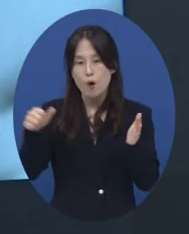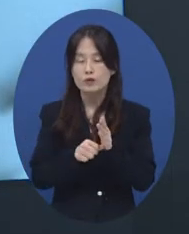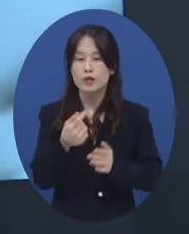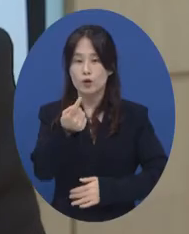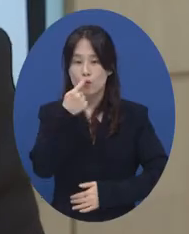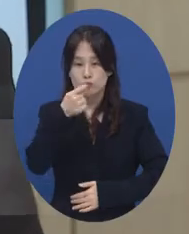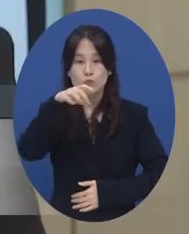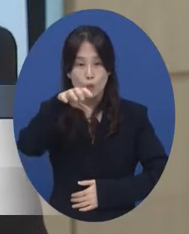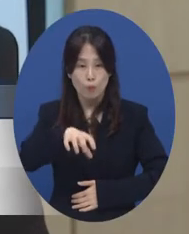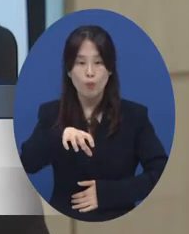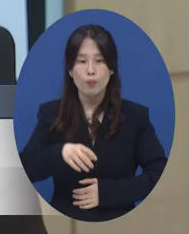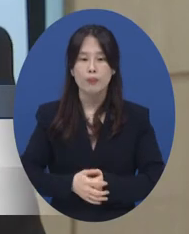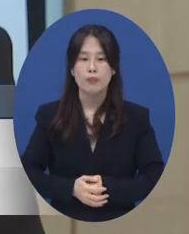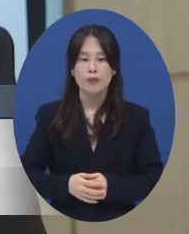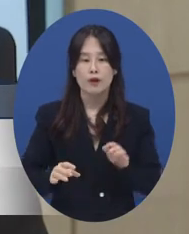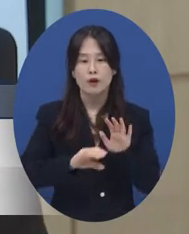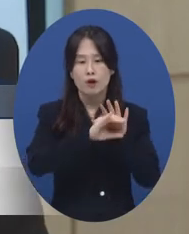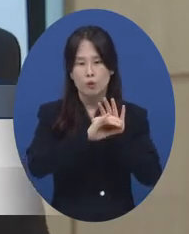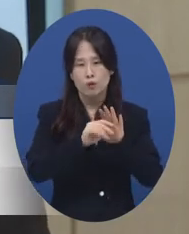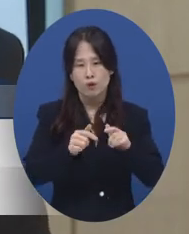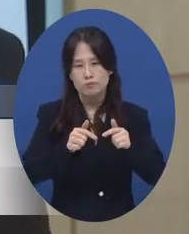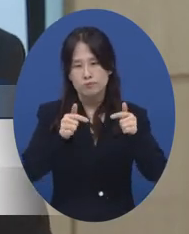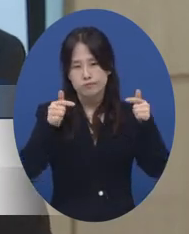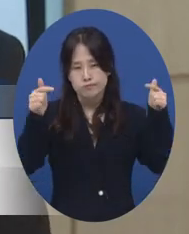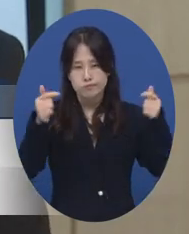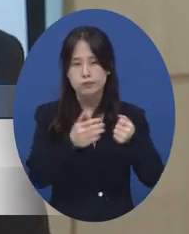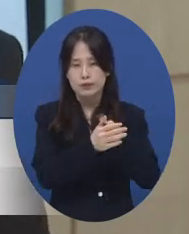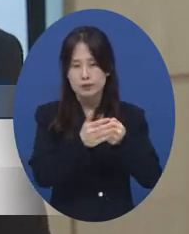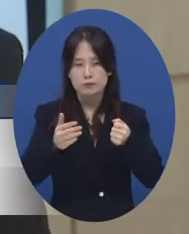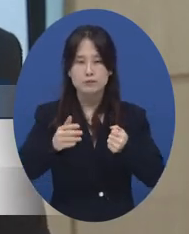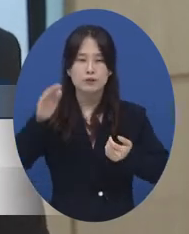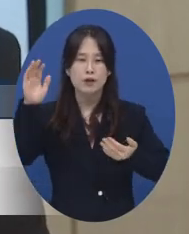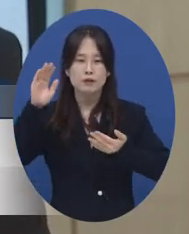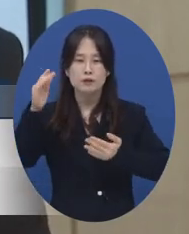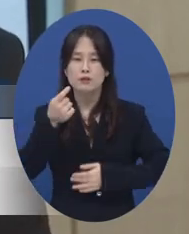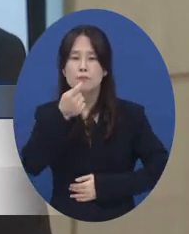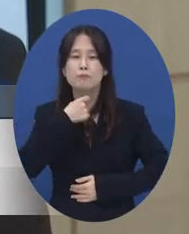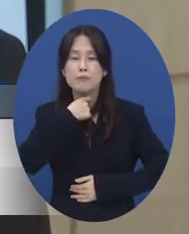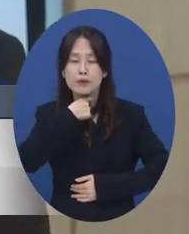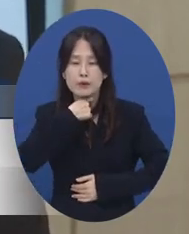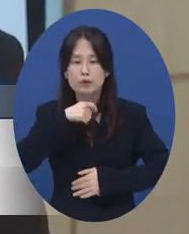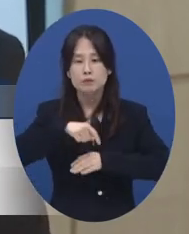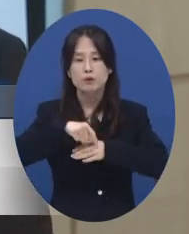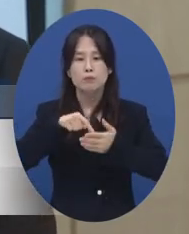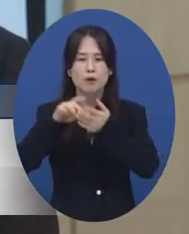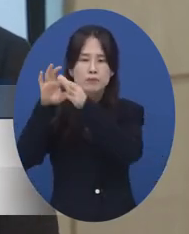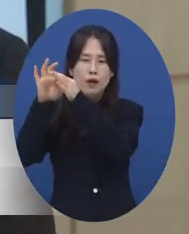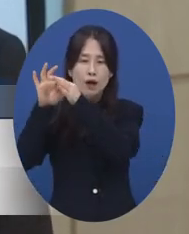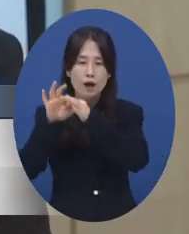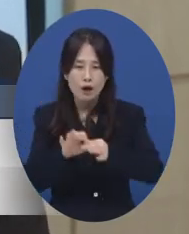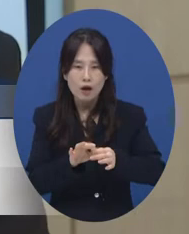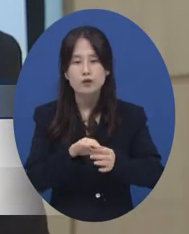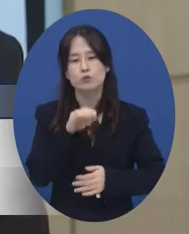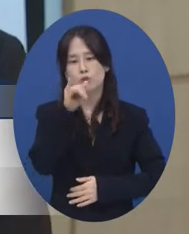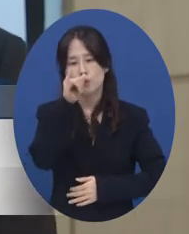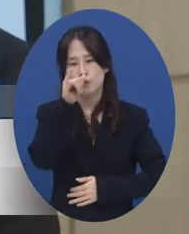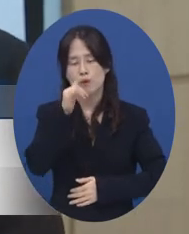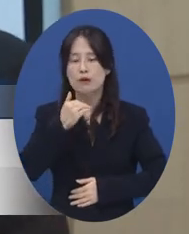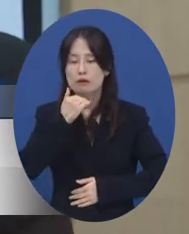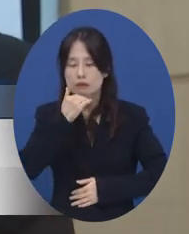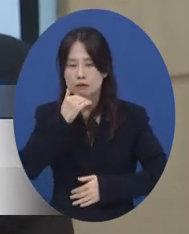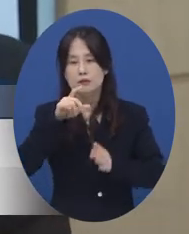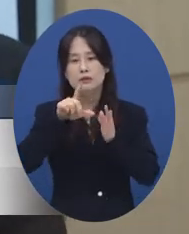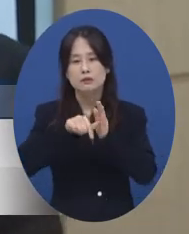강좌입니다. 코로나19 사태가 원체 심각해지다 보니까, 그러니까 뭐 학생들의 배우려는 욕구는 그리고